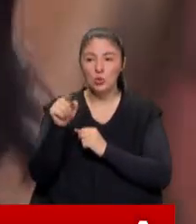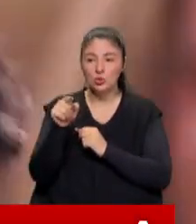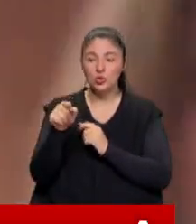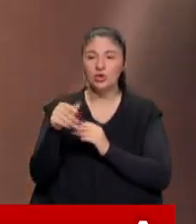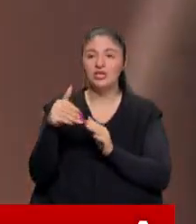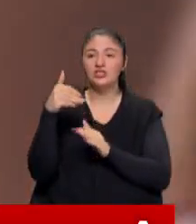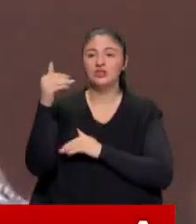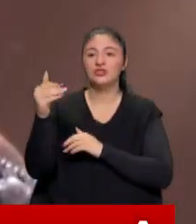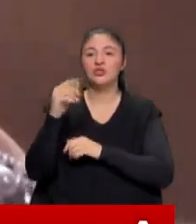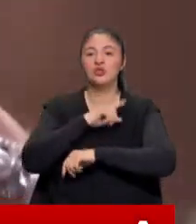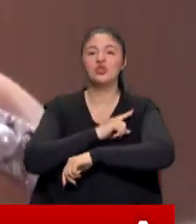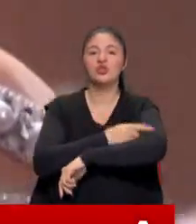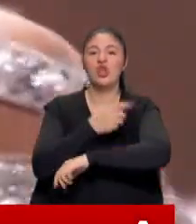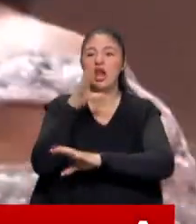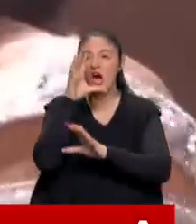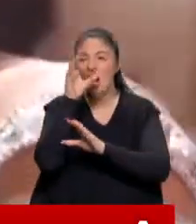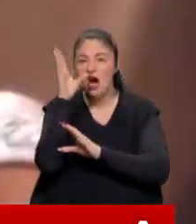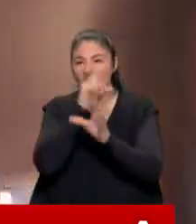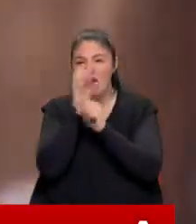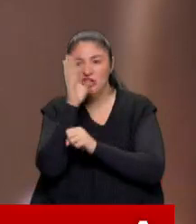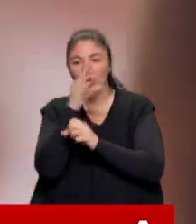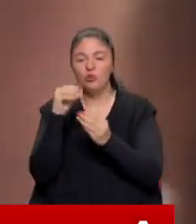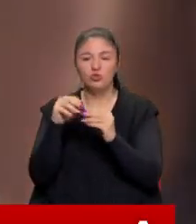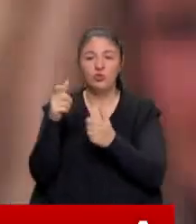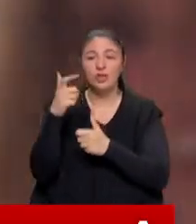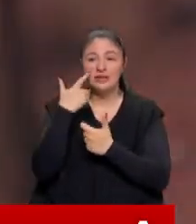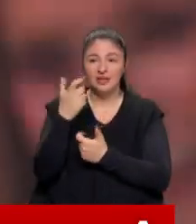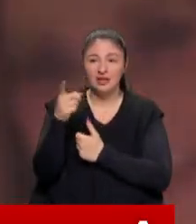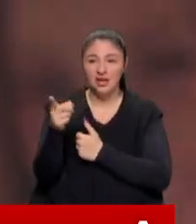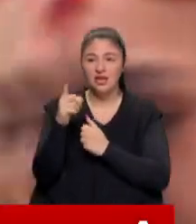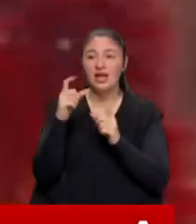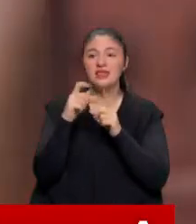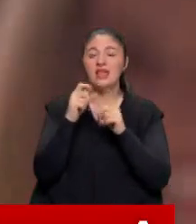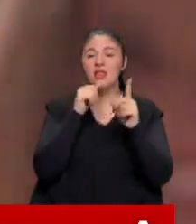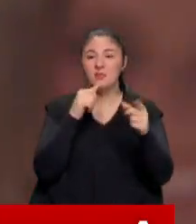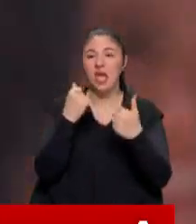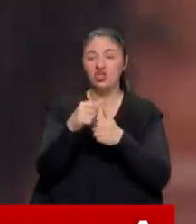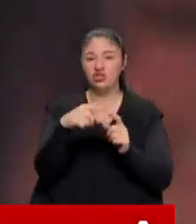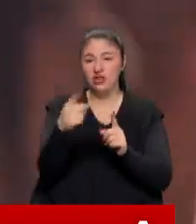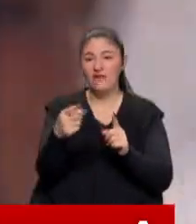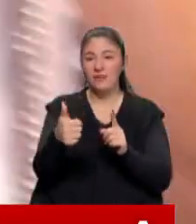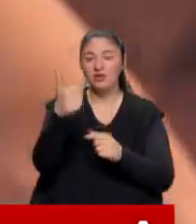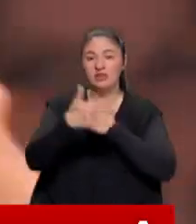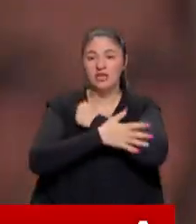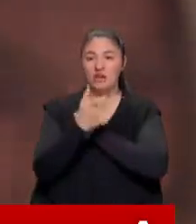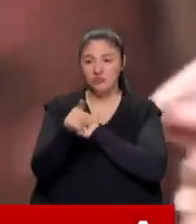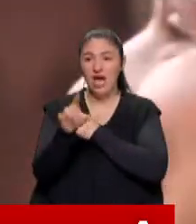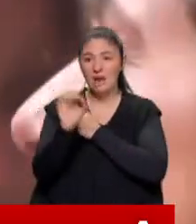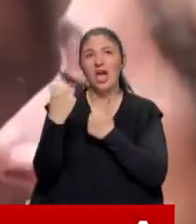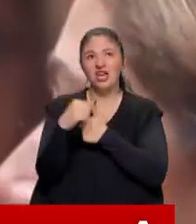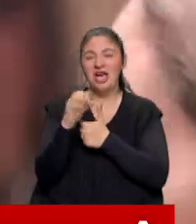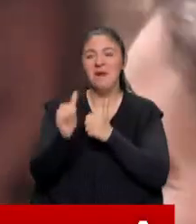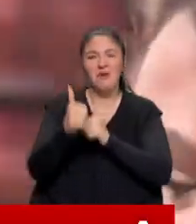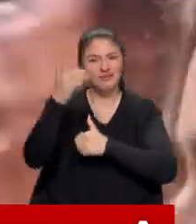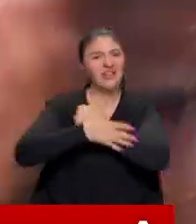dış güçlerin ajanı olmakla suçluyorlar. Hatta buraya dikkat, yani Daniel Ortega'nın eşi ve başkan yardımcısı, hem eşi hem